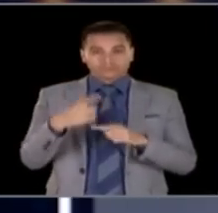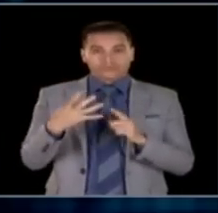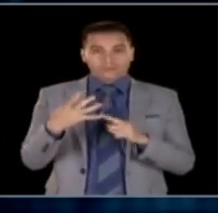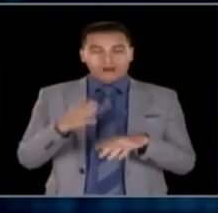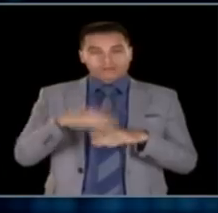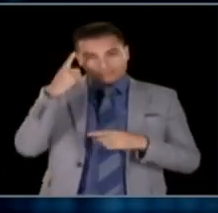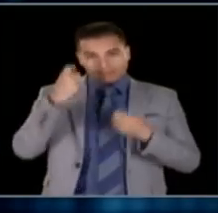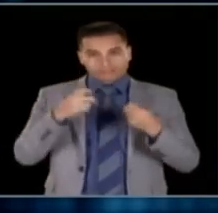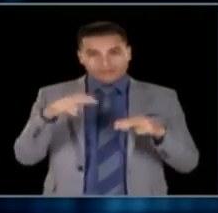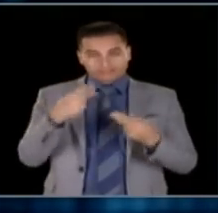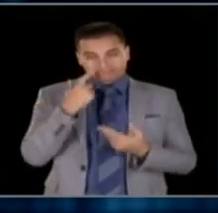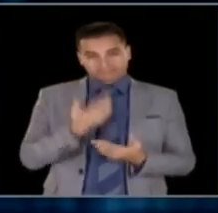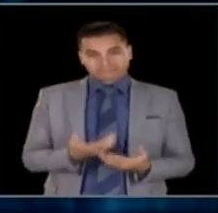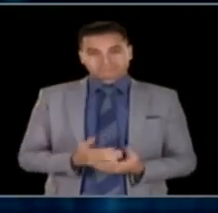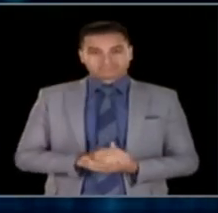تحت الضغط.